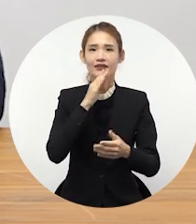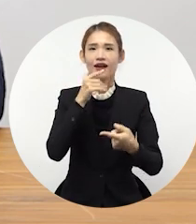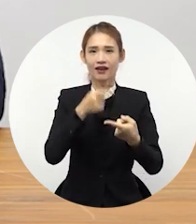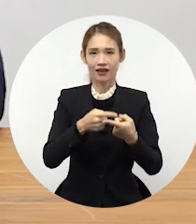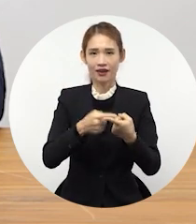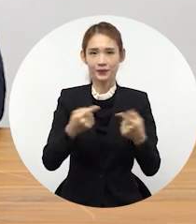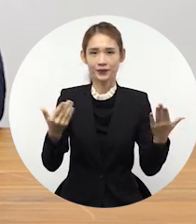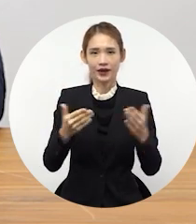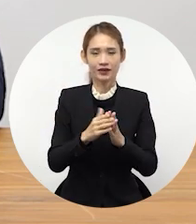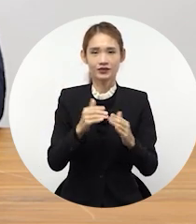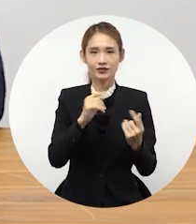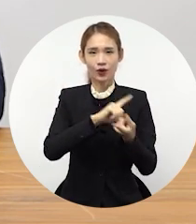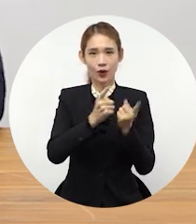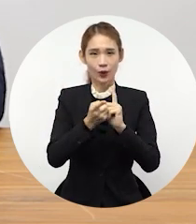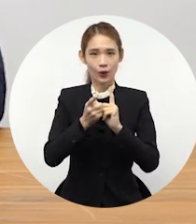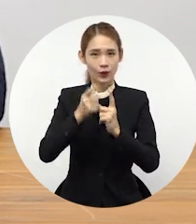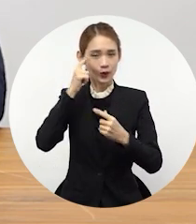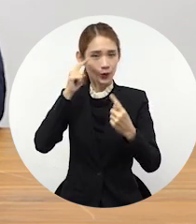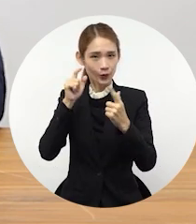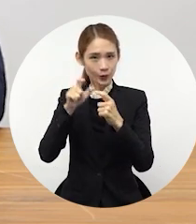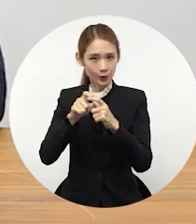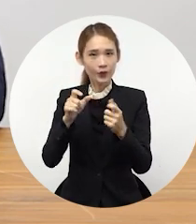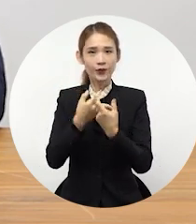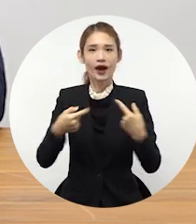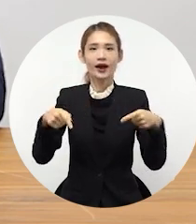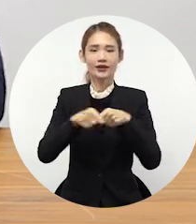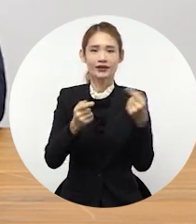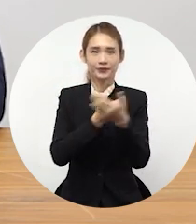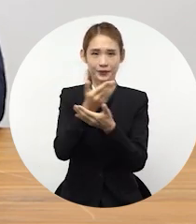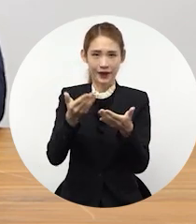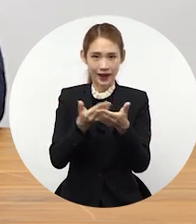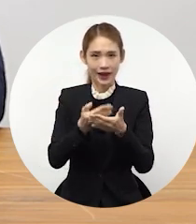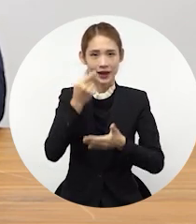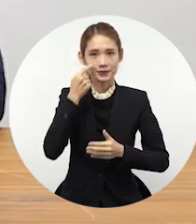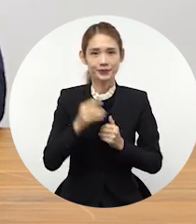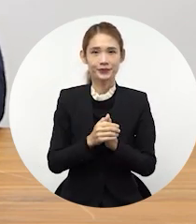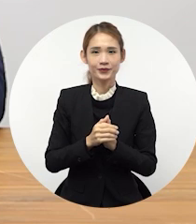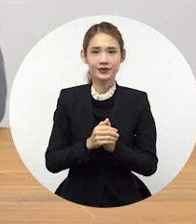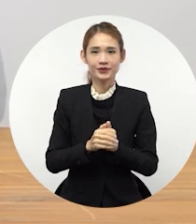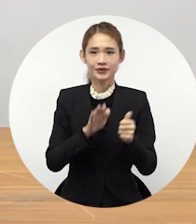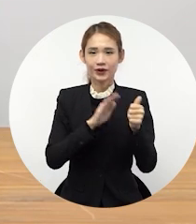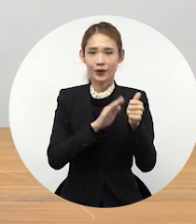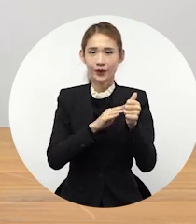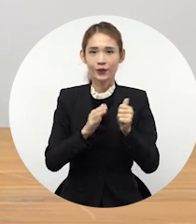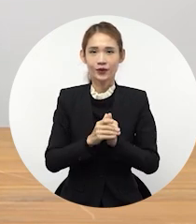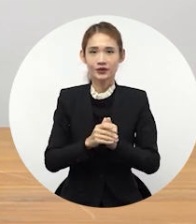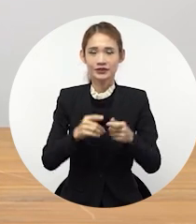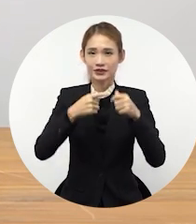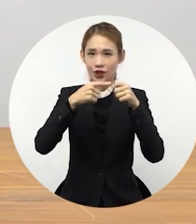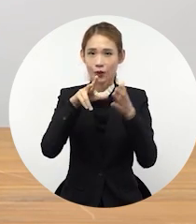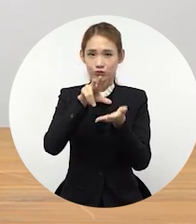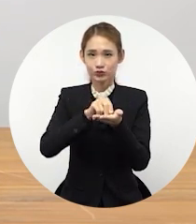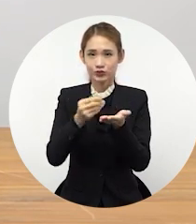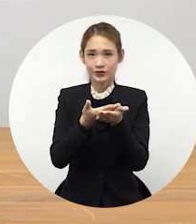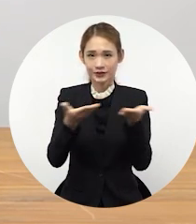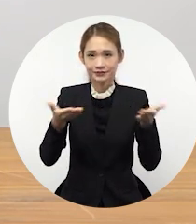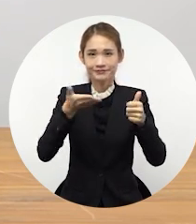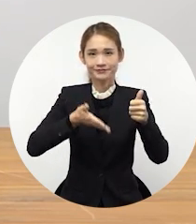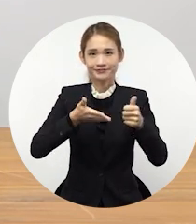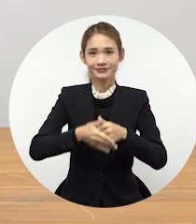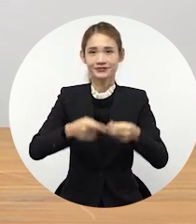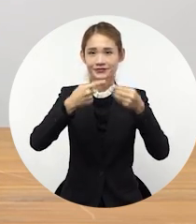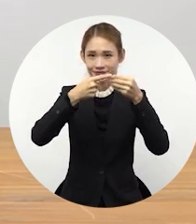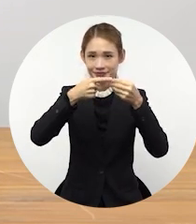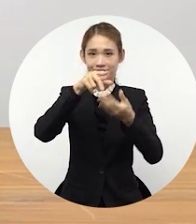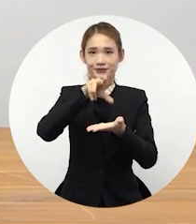그렇습니다. 네. 그러니까 부담 없이 네. 서로의 생각을 나누는 시간으로 오늘 좀 생각을 해보시면 좋을 것 같아요. 네. 그럼 현학 씨 본격적으로 한번 첫 문제 부탁을